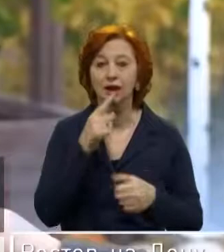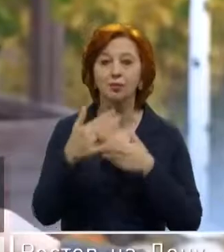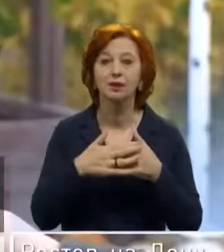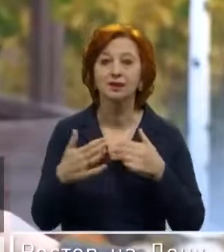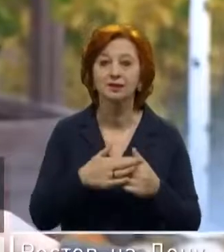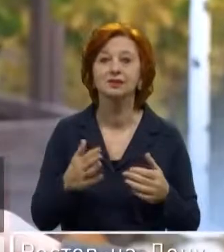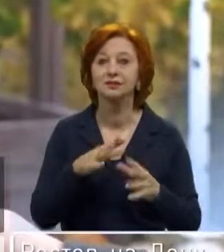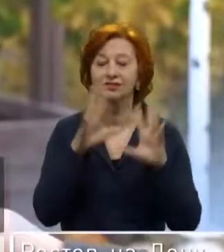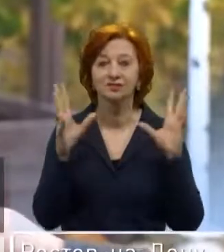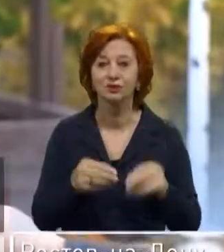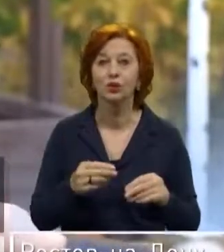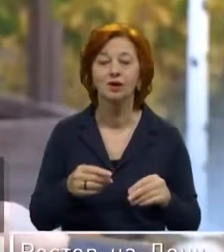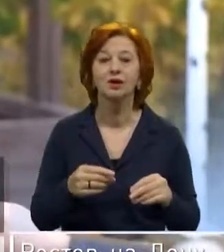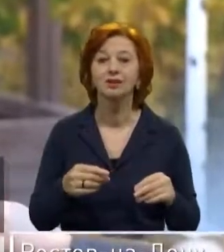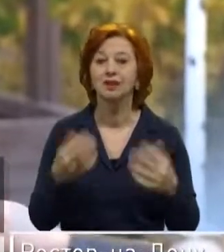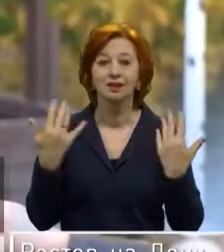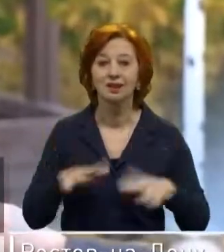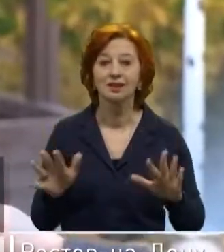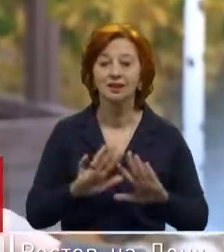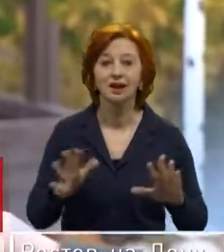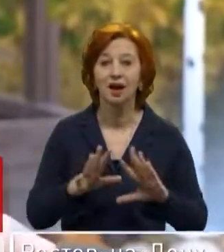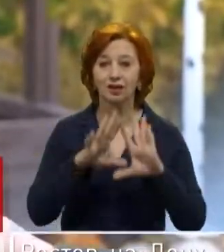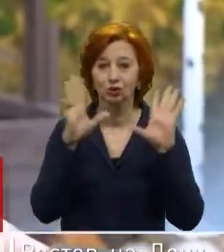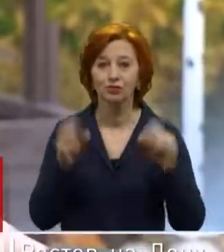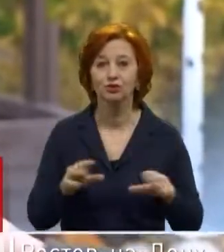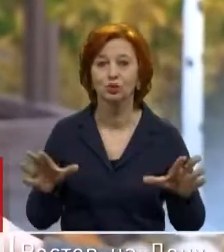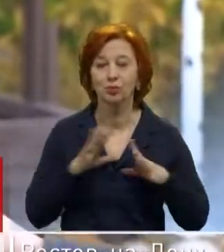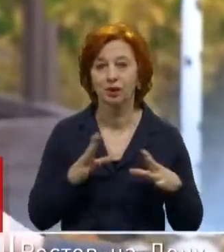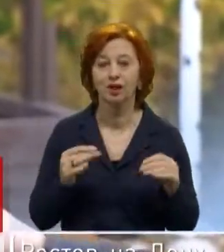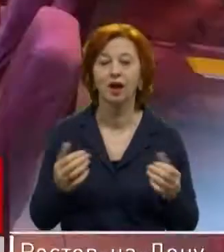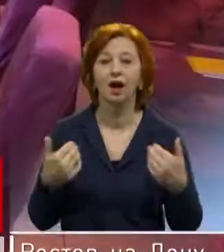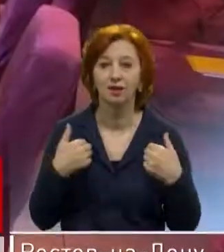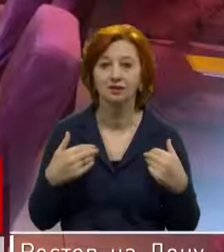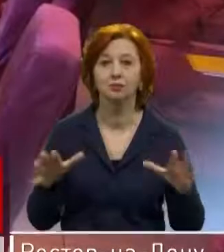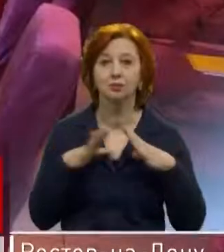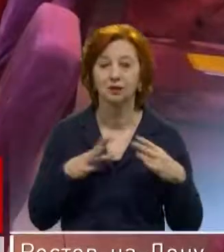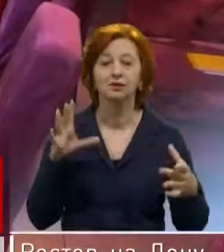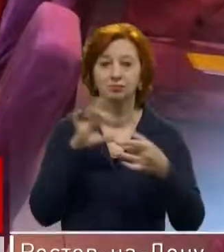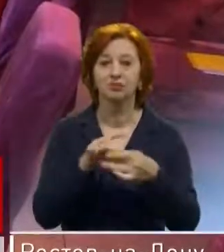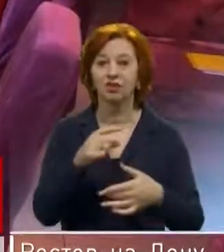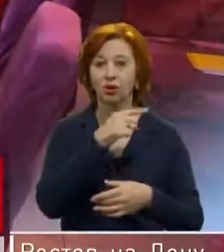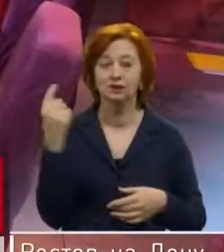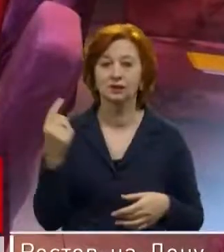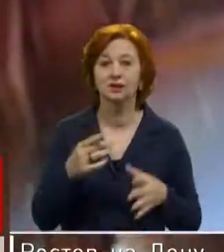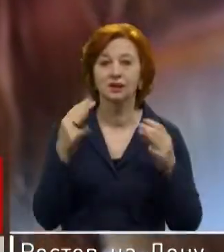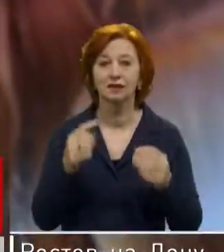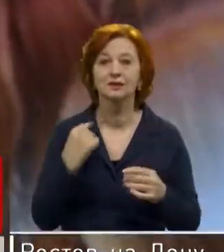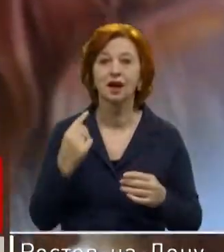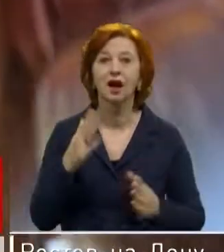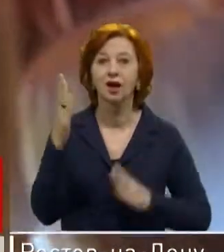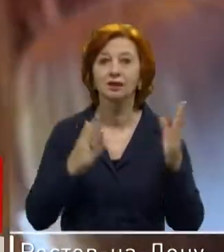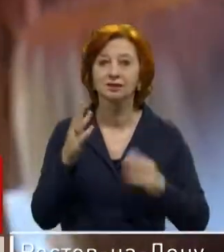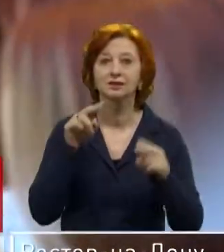военнослужащие ребята. Чтобы не зря это все было. Мы хотим быть в России. За ходом голосования